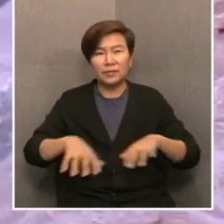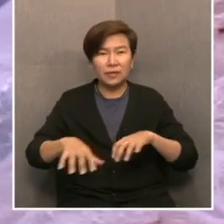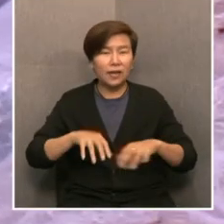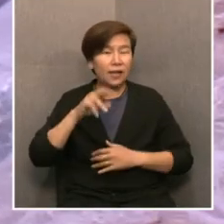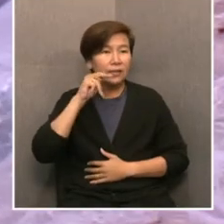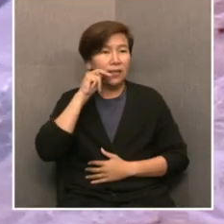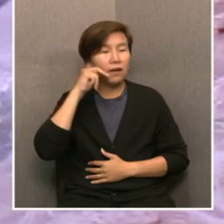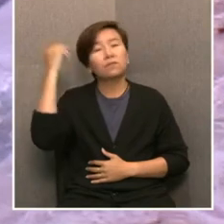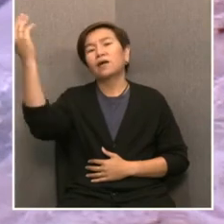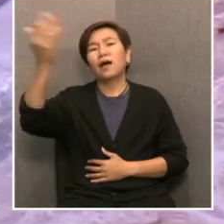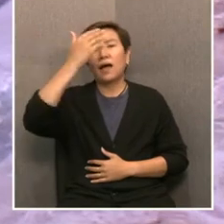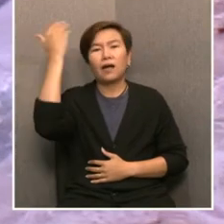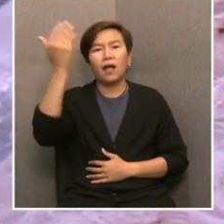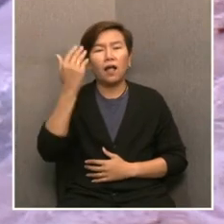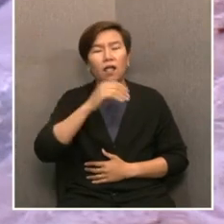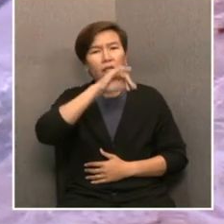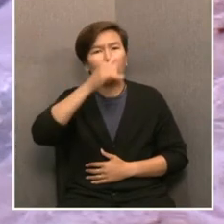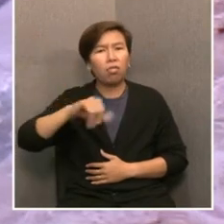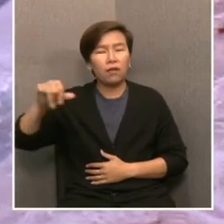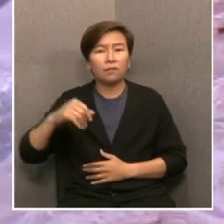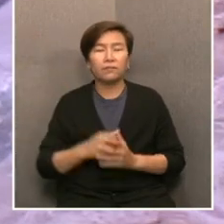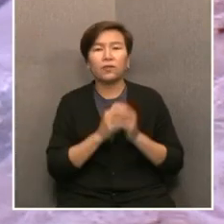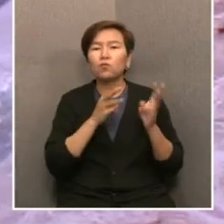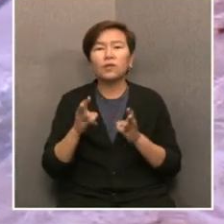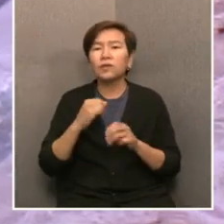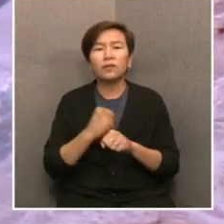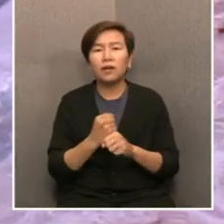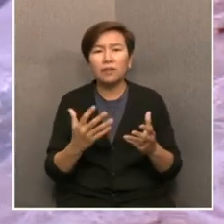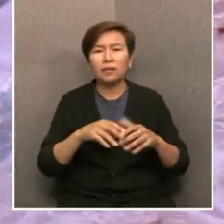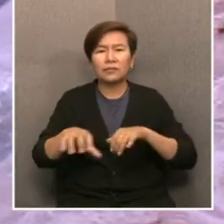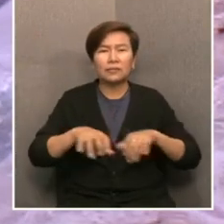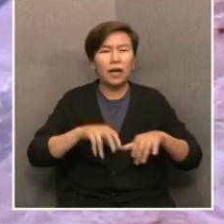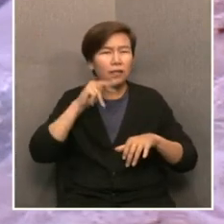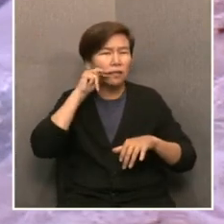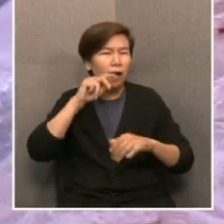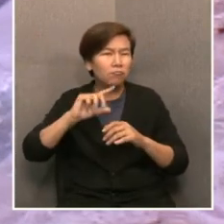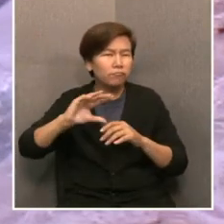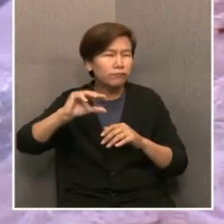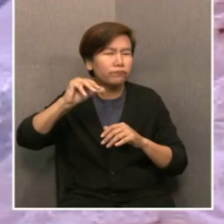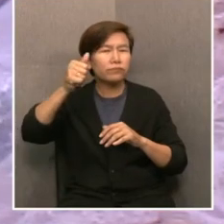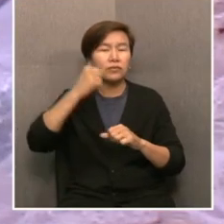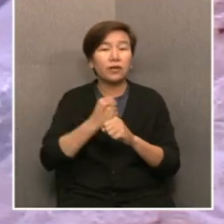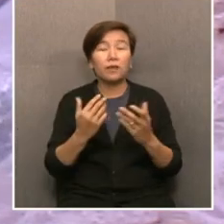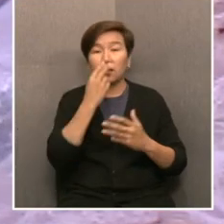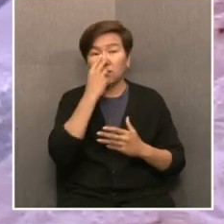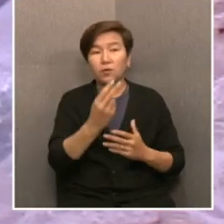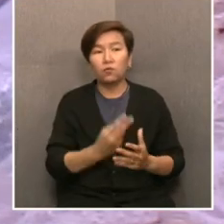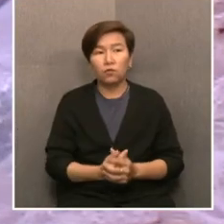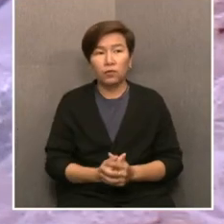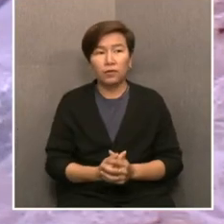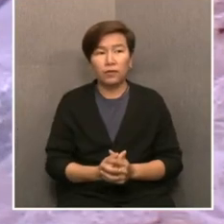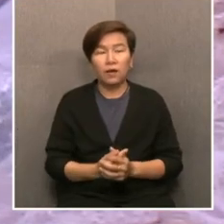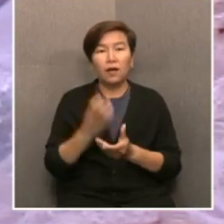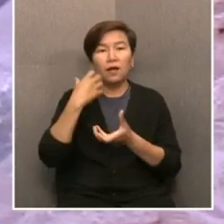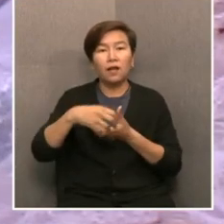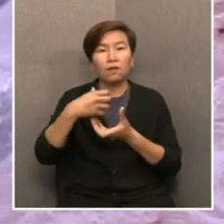เมื่ออากาศแปรปรวนแบบนี้บ้านเราจะมีวิธีในการบริหารจัดการน้ําให้มีประสิทธิภาพดีขึ้นอย่างไรวันนี้จะพาคุณผู้ชมมาเปิดทฤษฎี